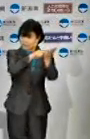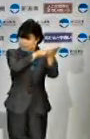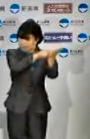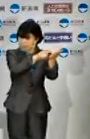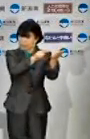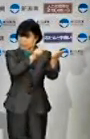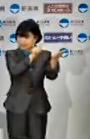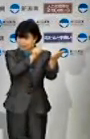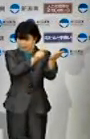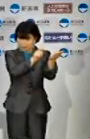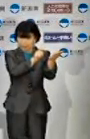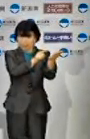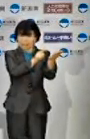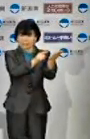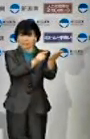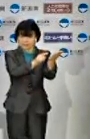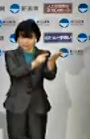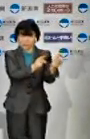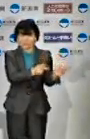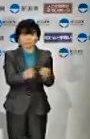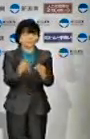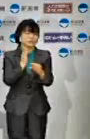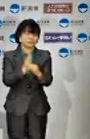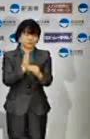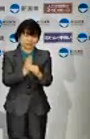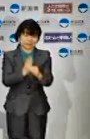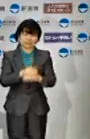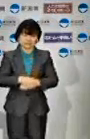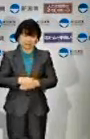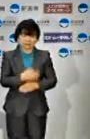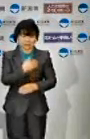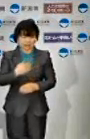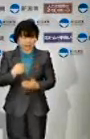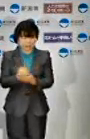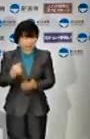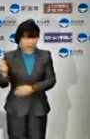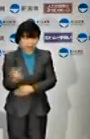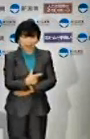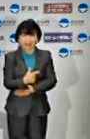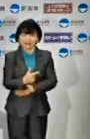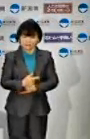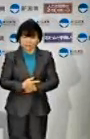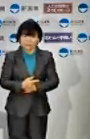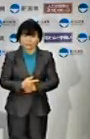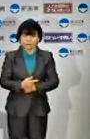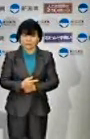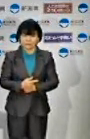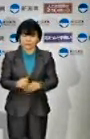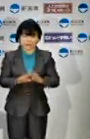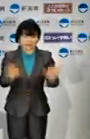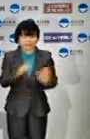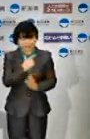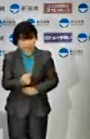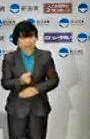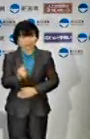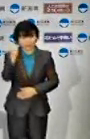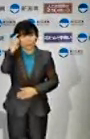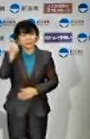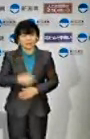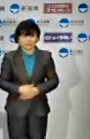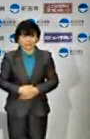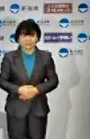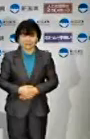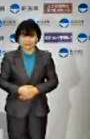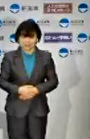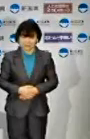ングもう準備をしてますよ。できるだけ早く始めたいとは思っています